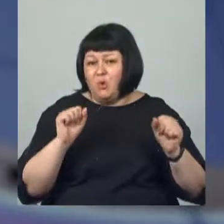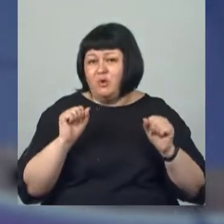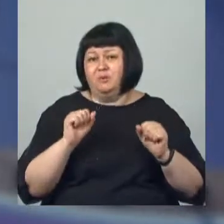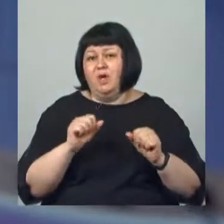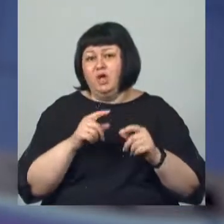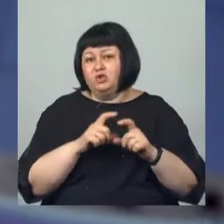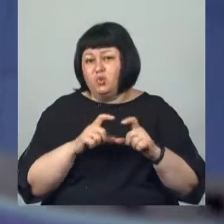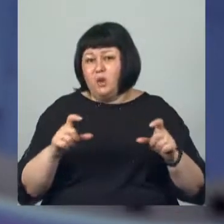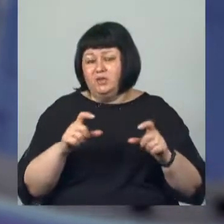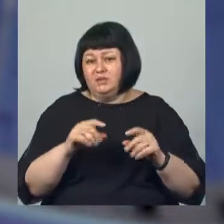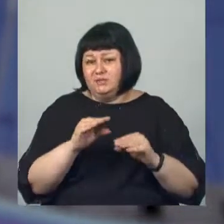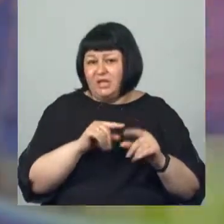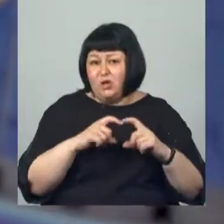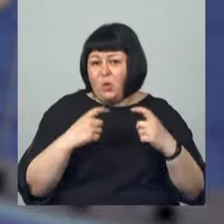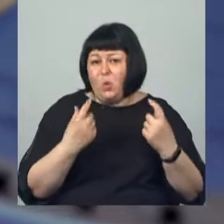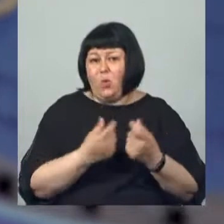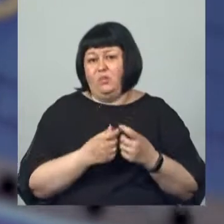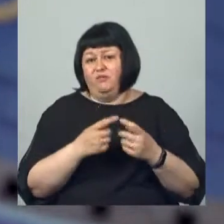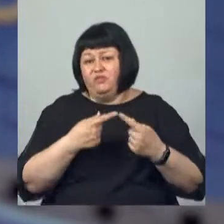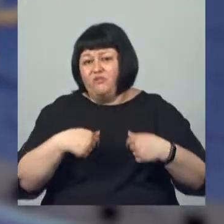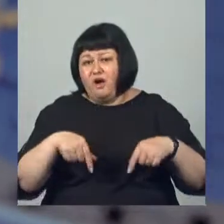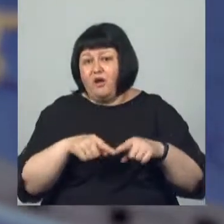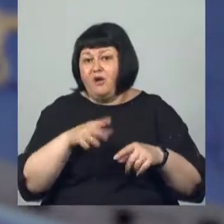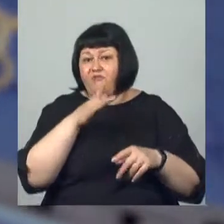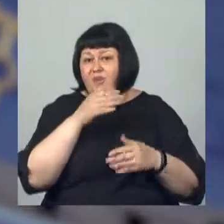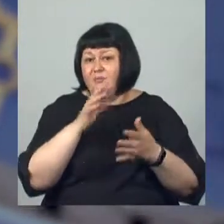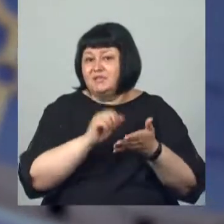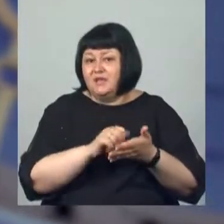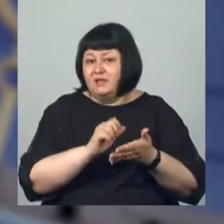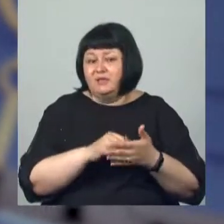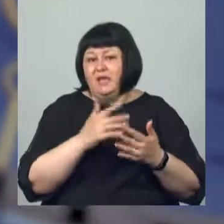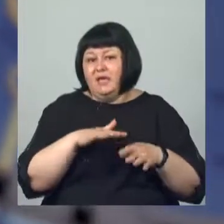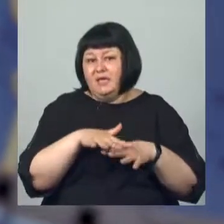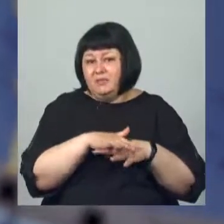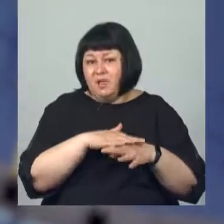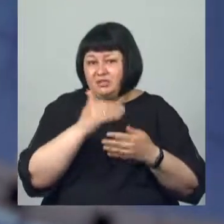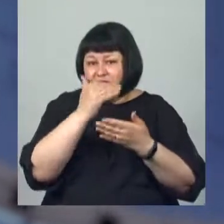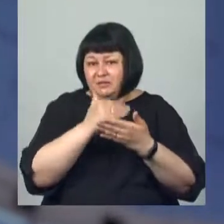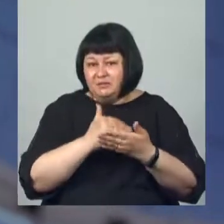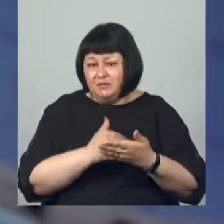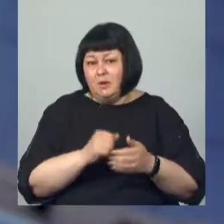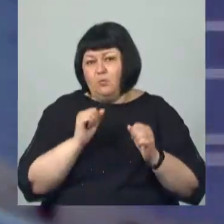руководством опытных наставников время занятия и список площадок можно найти в социальных сетях мэра белгорода